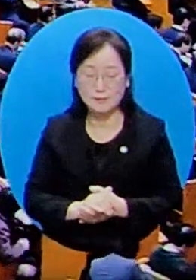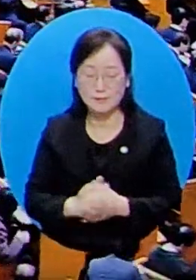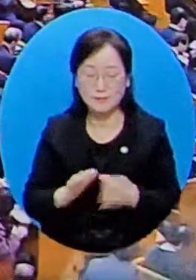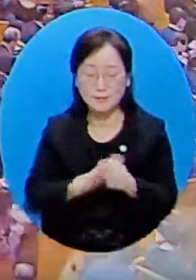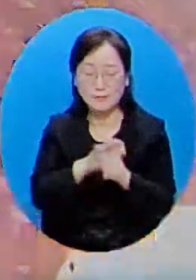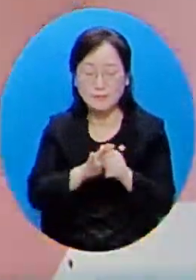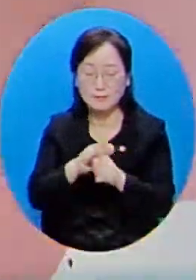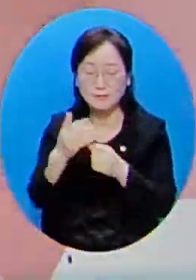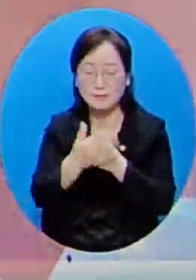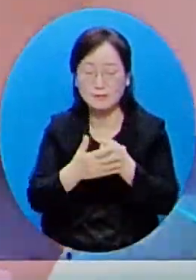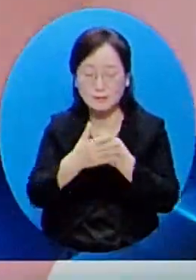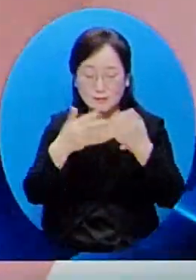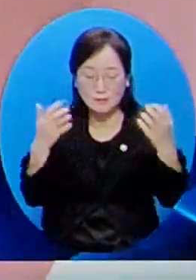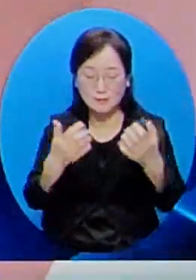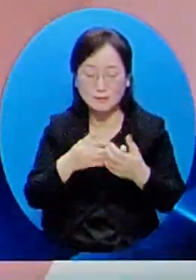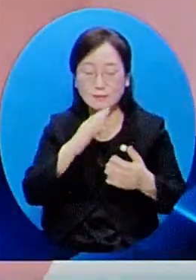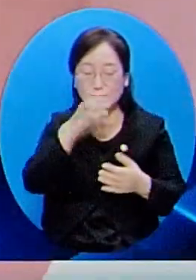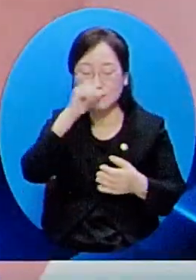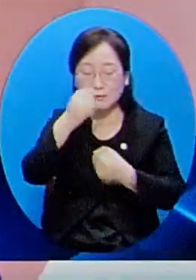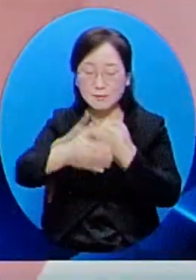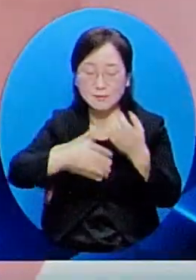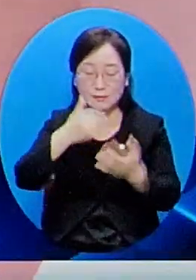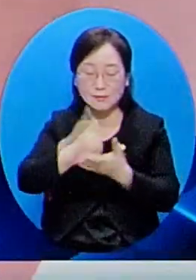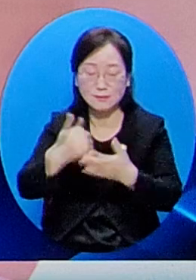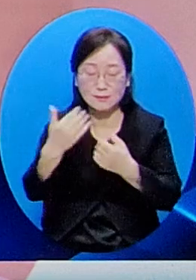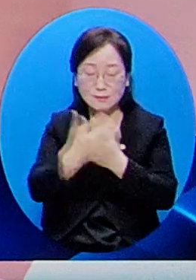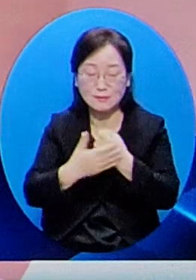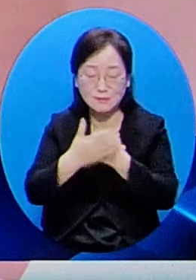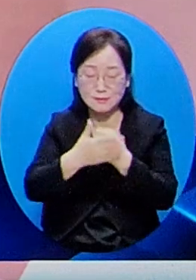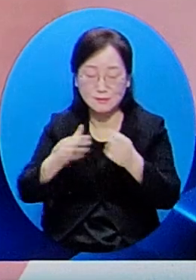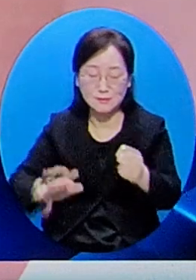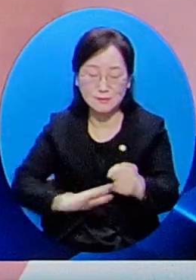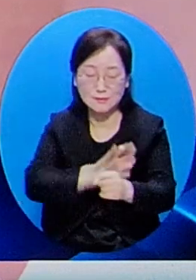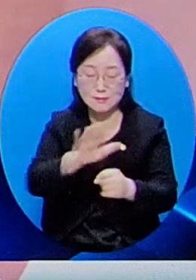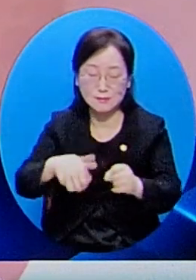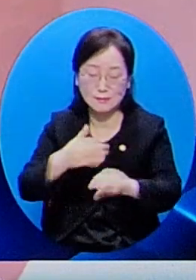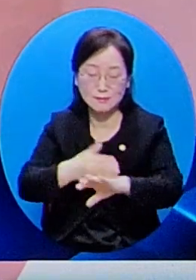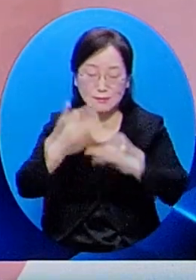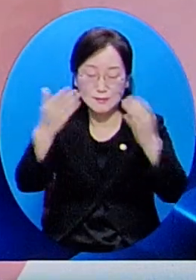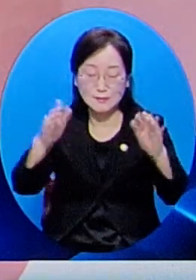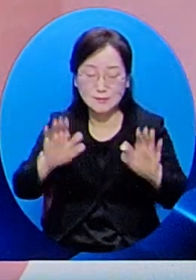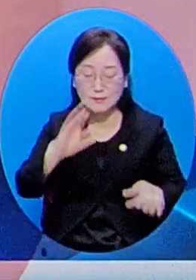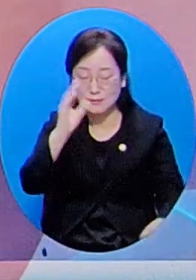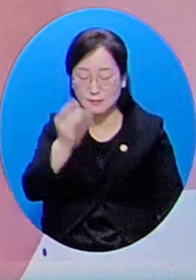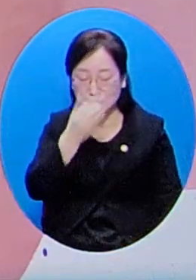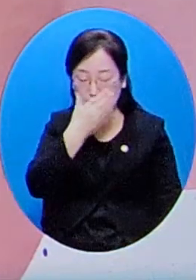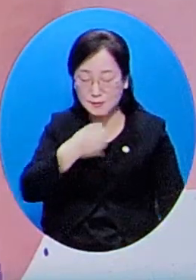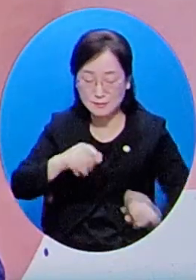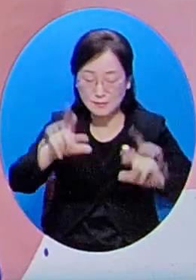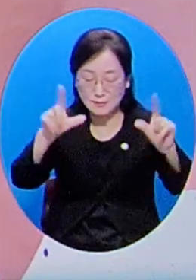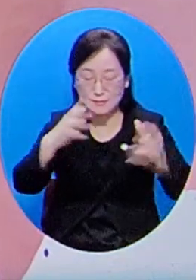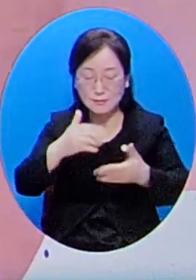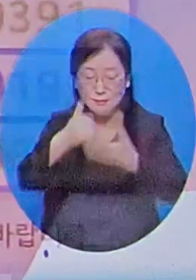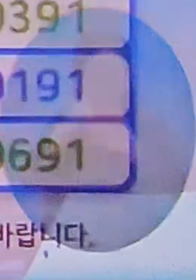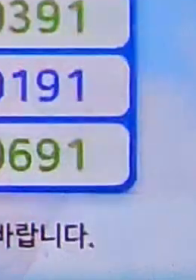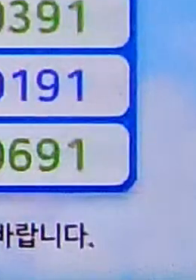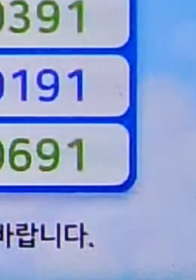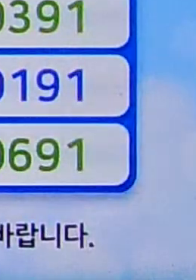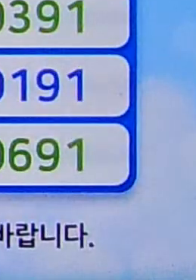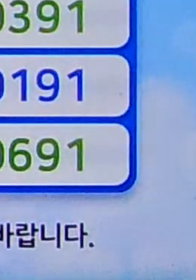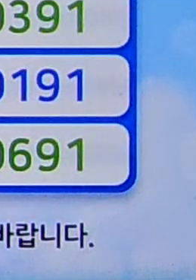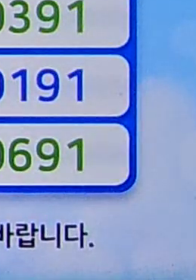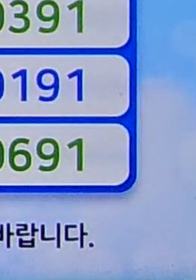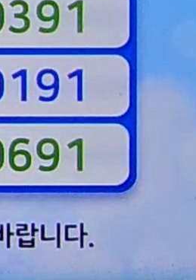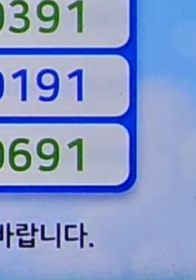사랑과 은혜가 충만하신 참 좋으신 하나님, 은혜와 사랑을 감사드립니다. 오늘 거룩하고 복된 날 주님의 몸된 성전으로